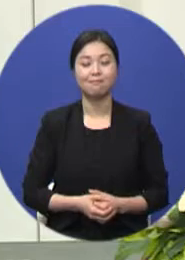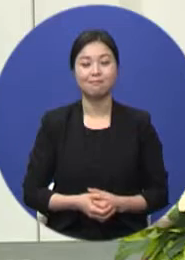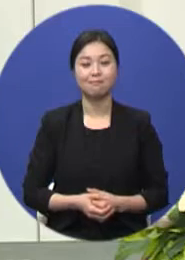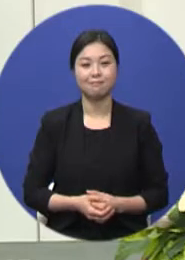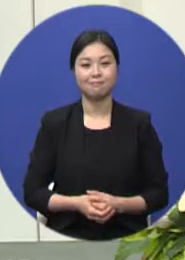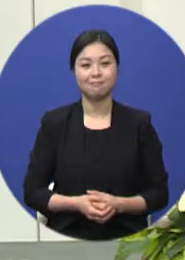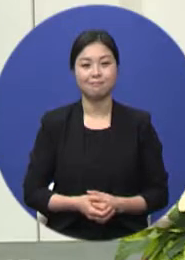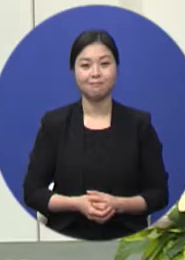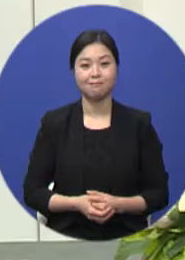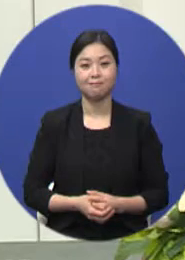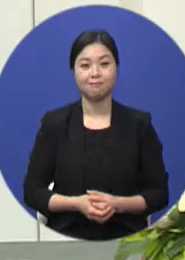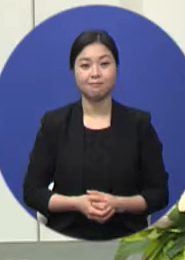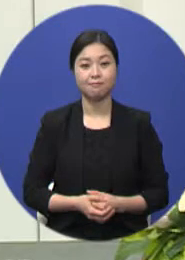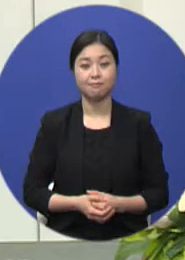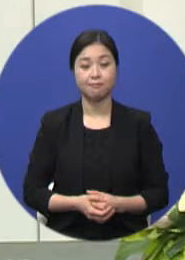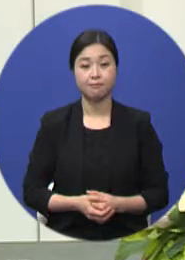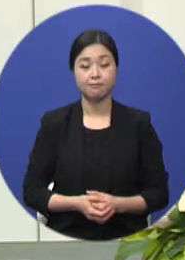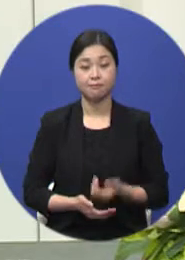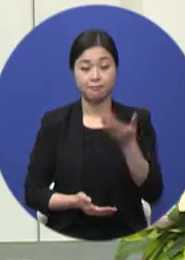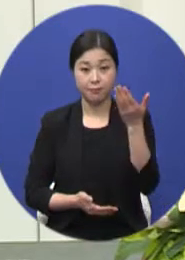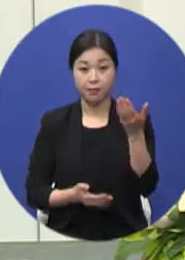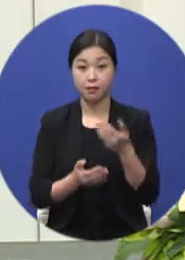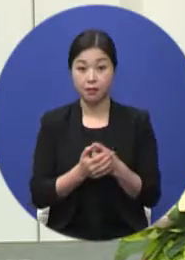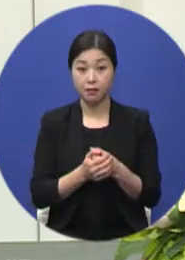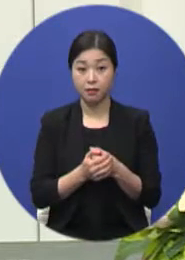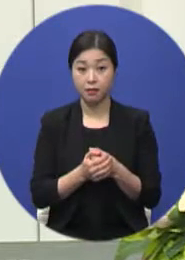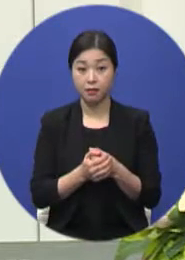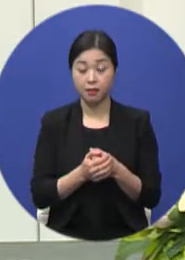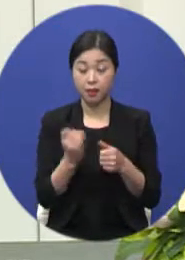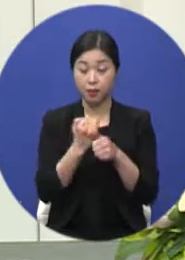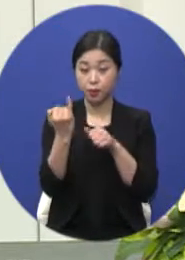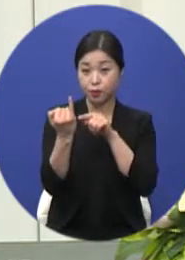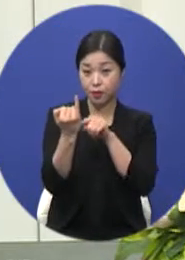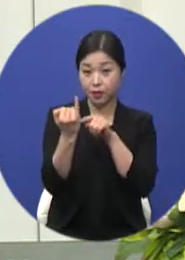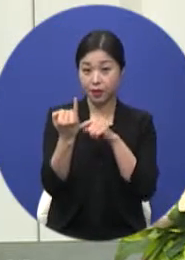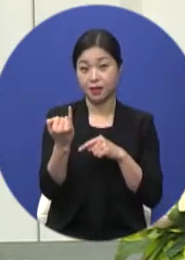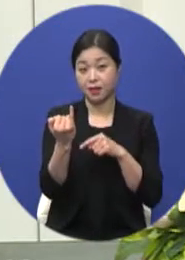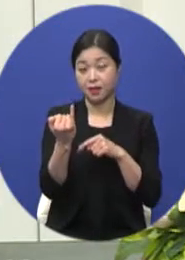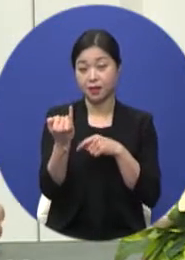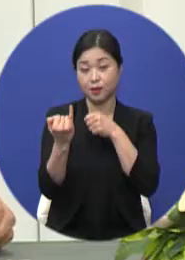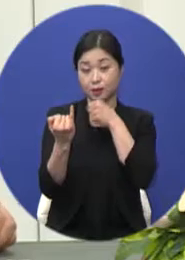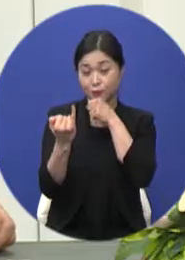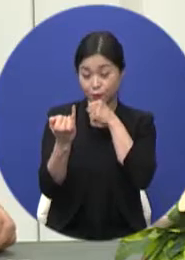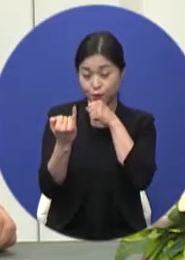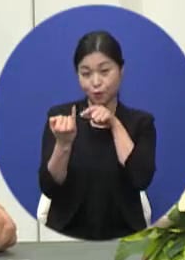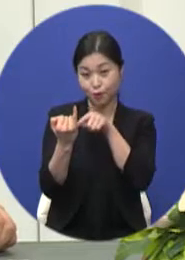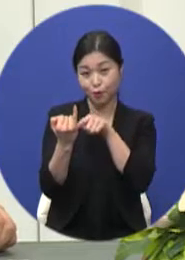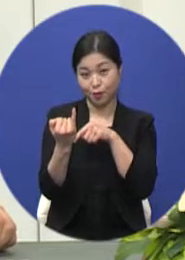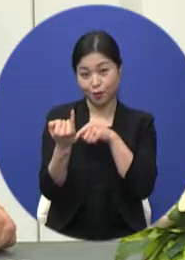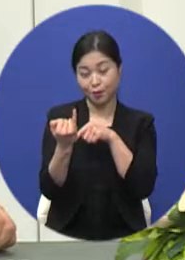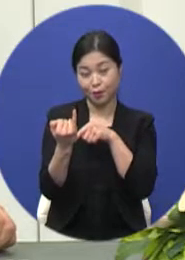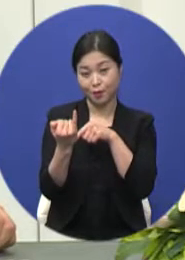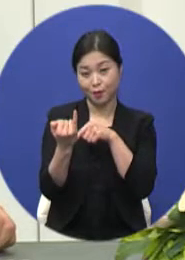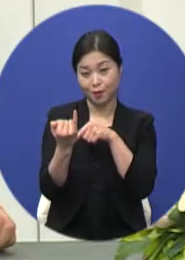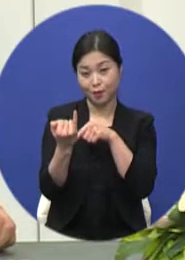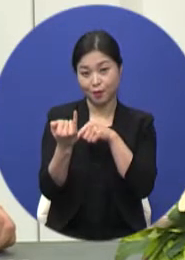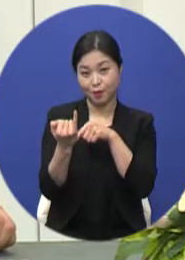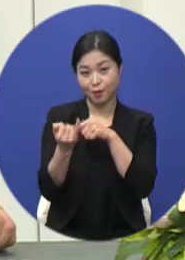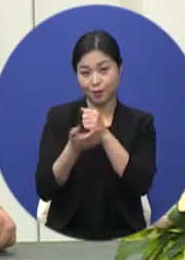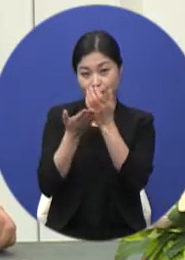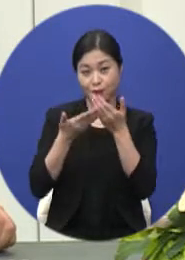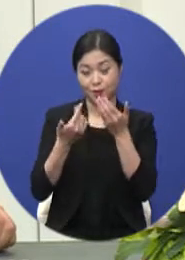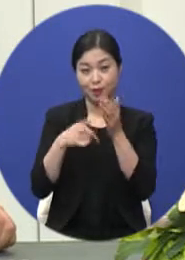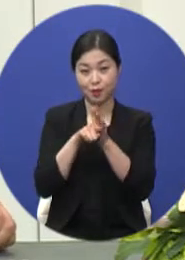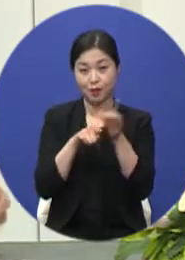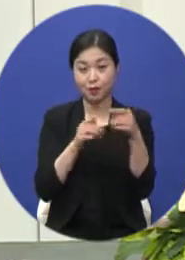저 사모님한테 일단 먼저 사모님한테 인기 점수 좀 얻으라고 우리 네. 그 아주 좋은 회사인데,